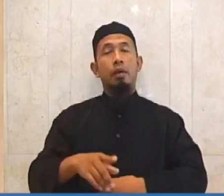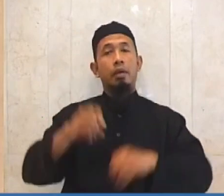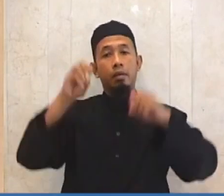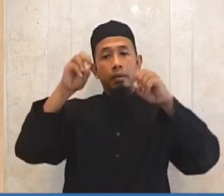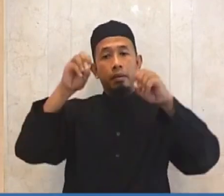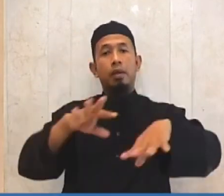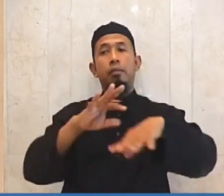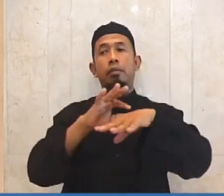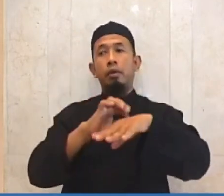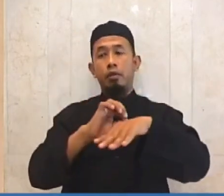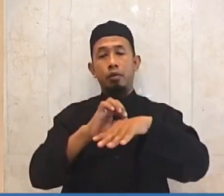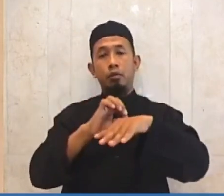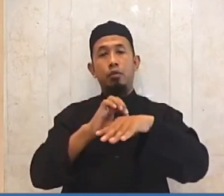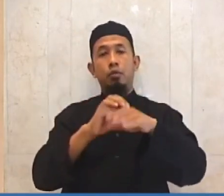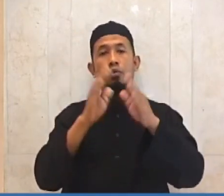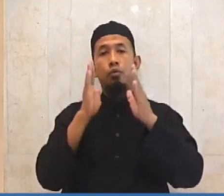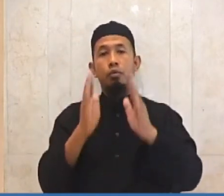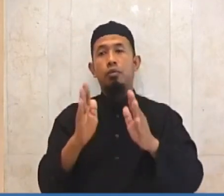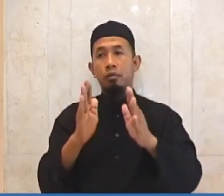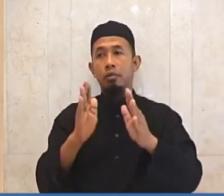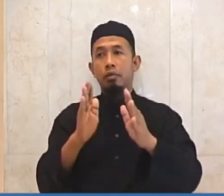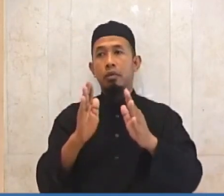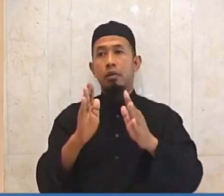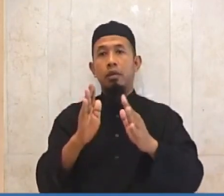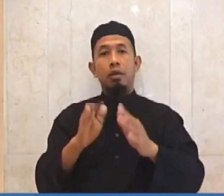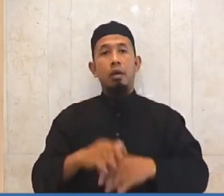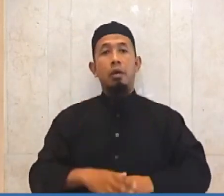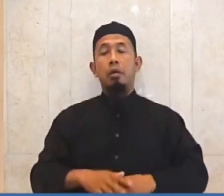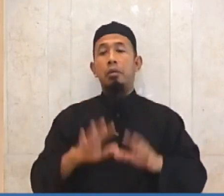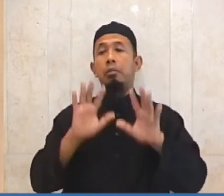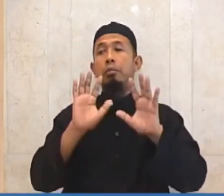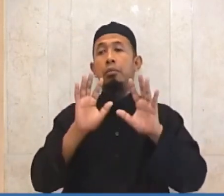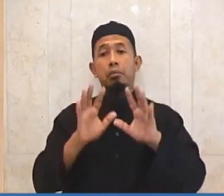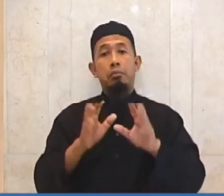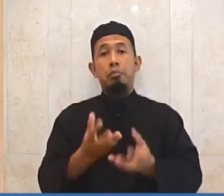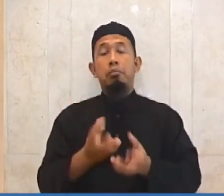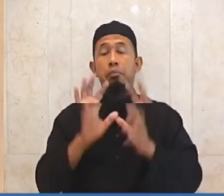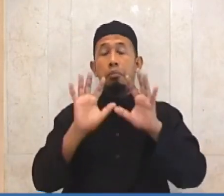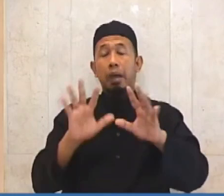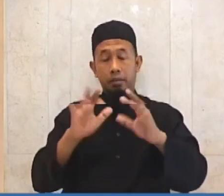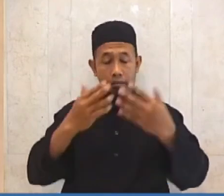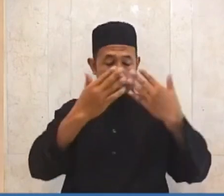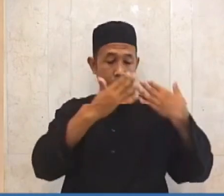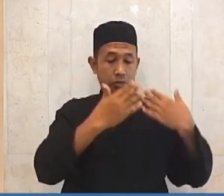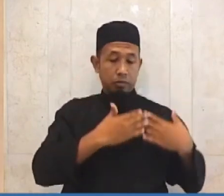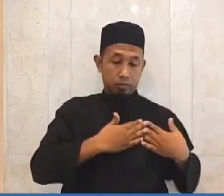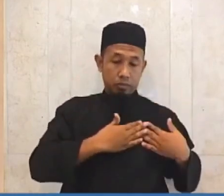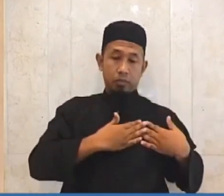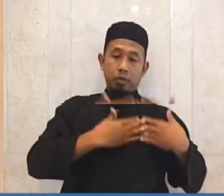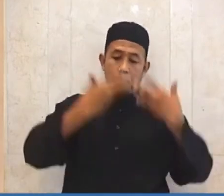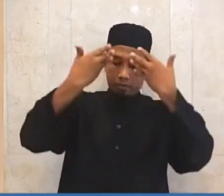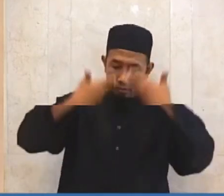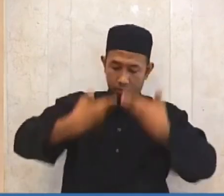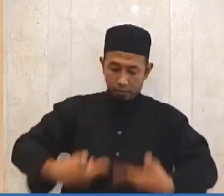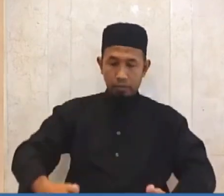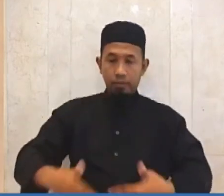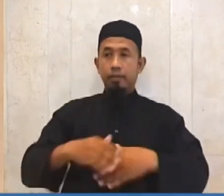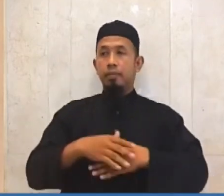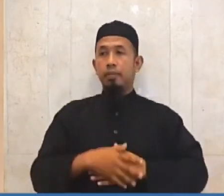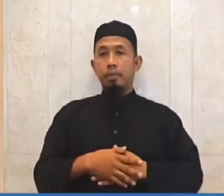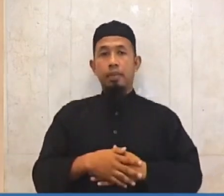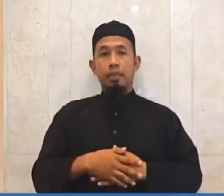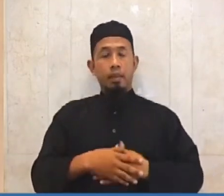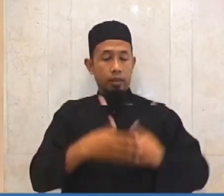pada khususnya terdiri dari unsur jasmani dan rohani unsur jiwa